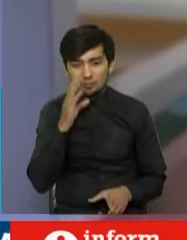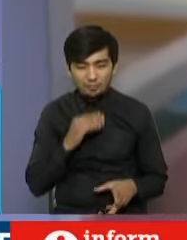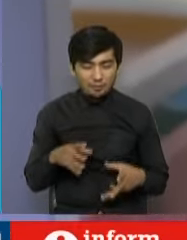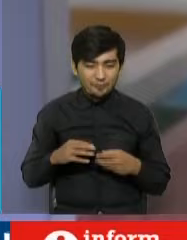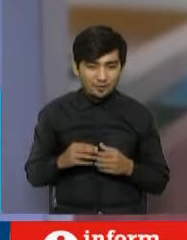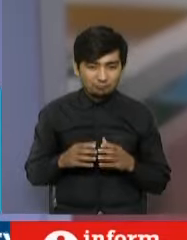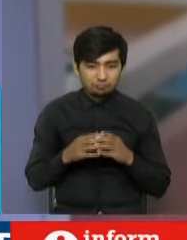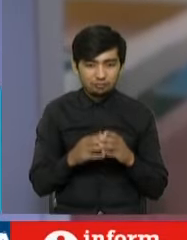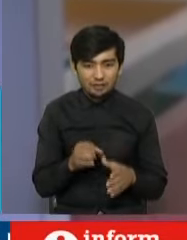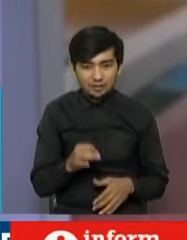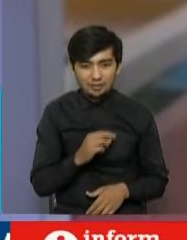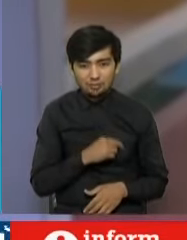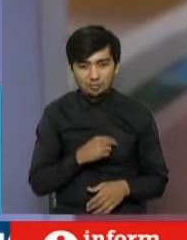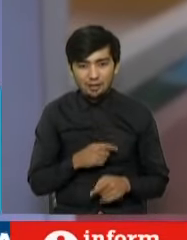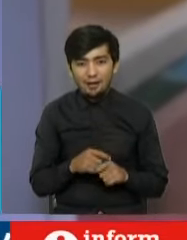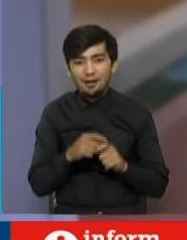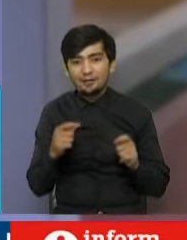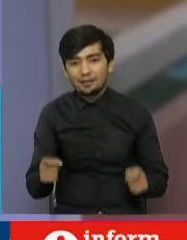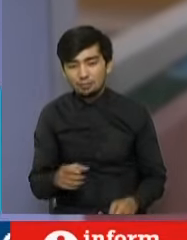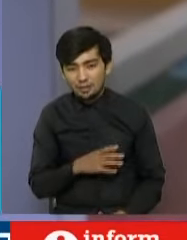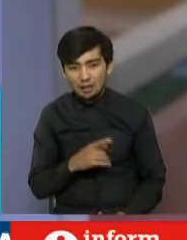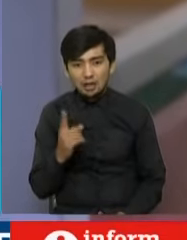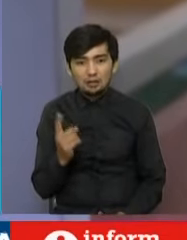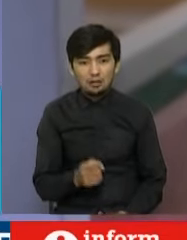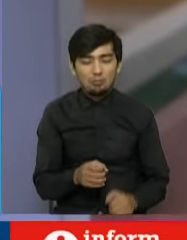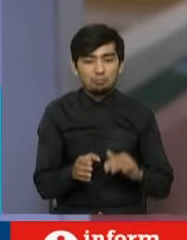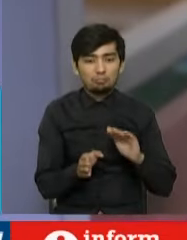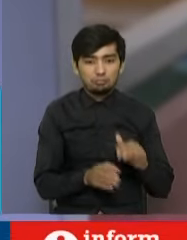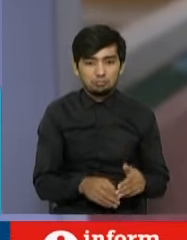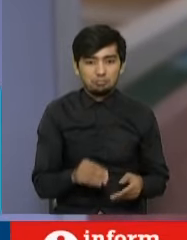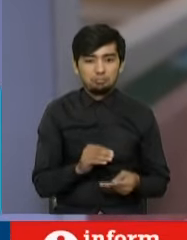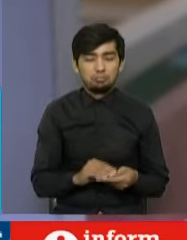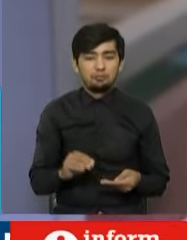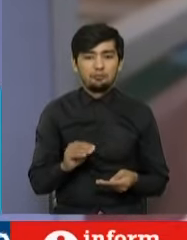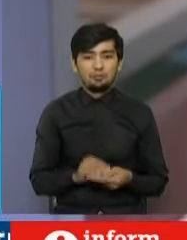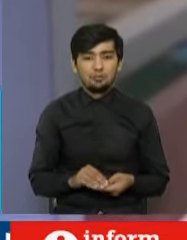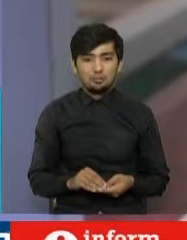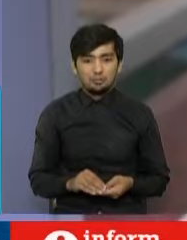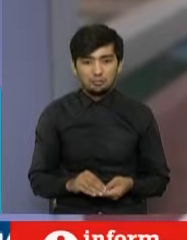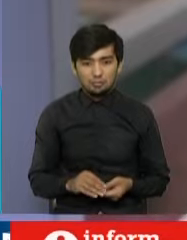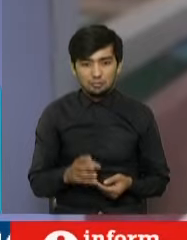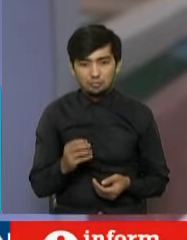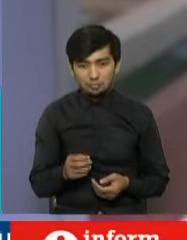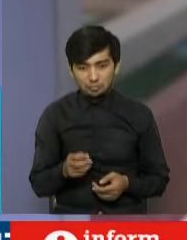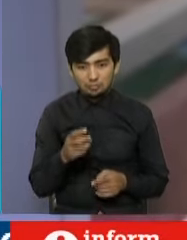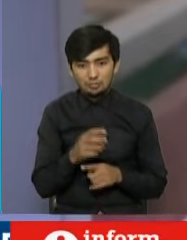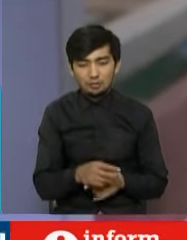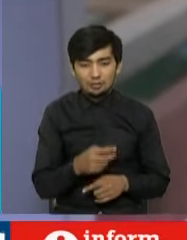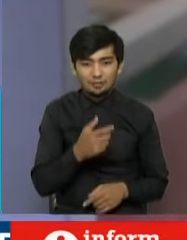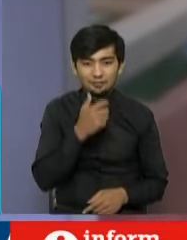сөйтіп олып жұмысты ашып алдық. Ашқаннан кейін бір аптадан кейін қарасақ, барып тағы барып